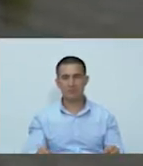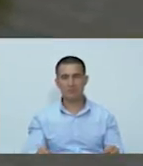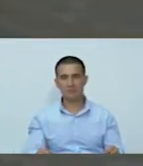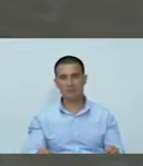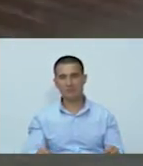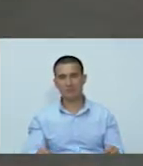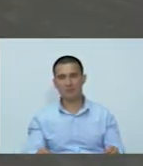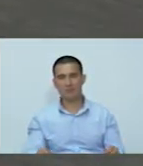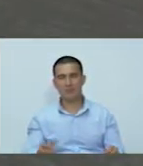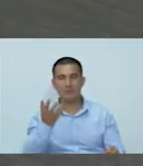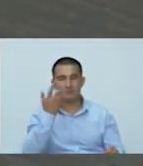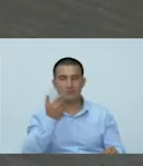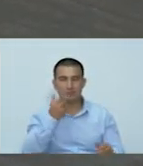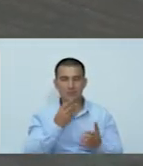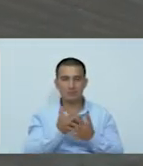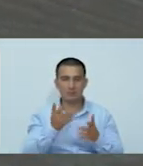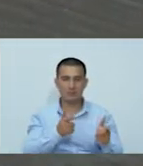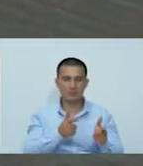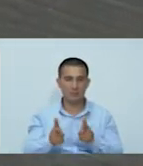Endi yasab olgan